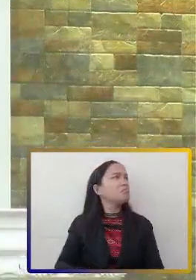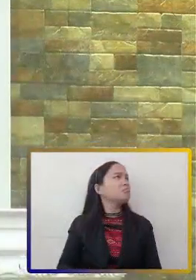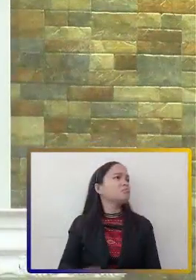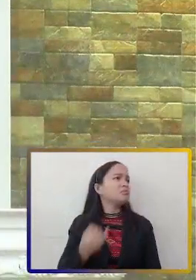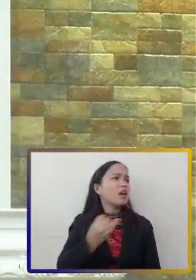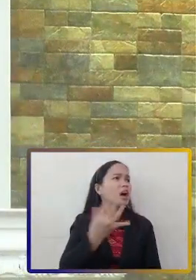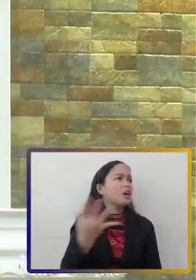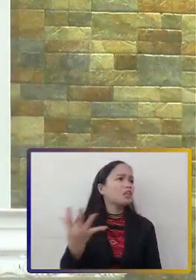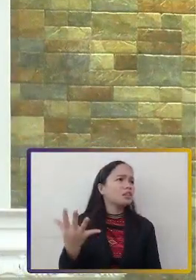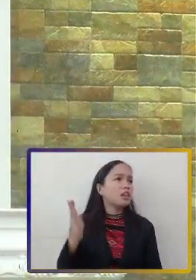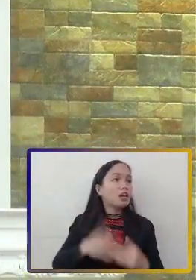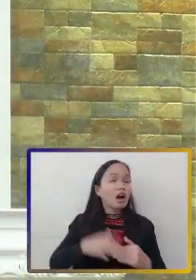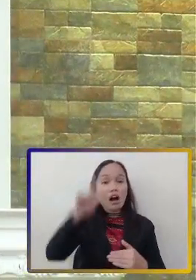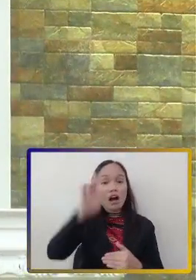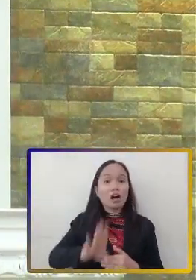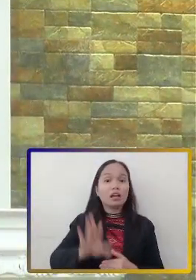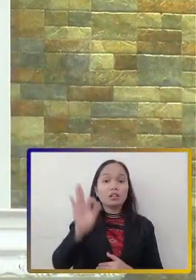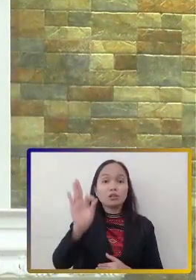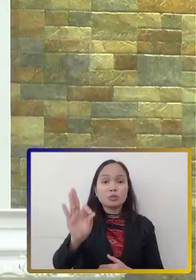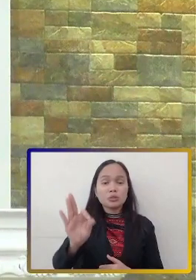kaysa katuruan ng Diyos.